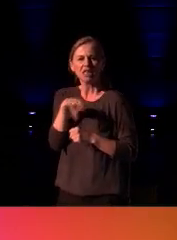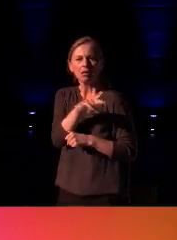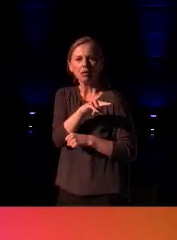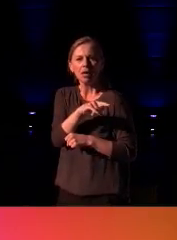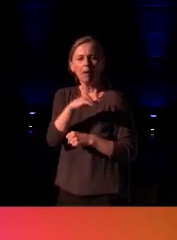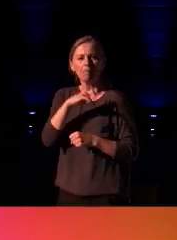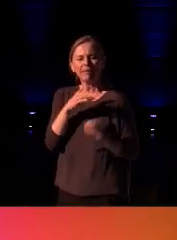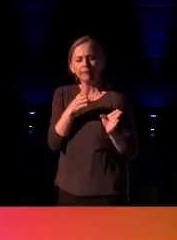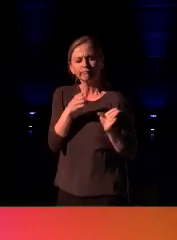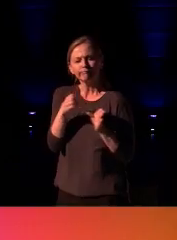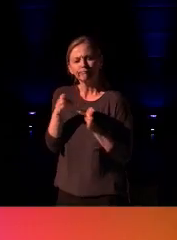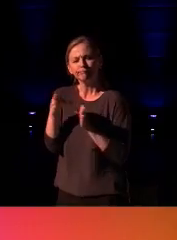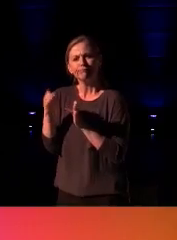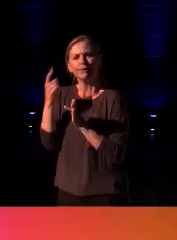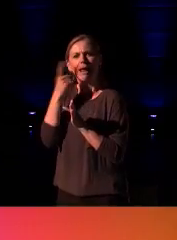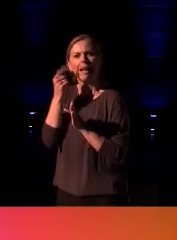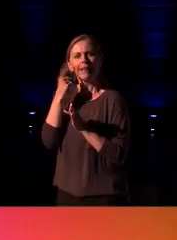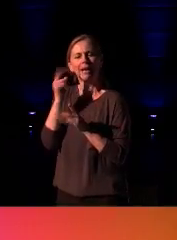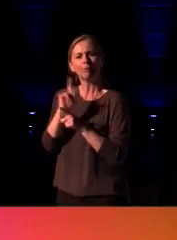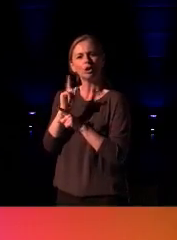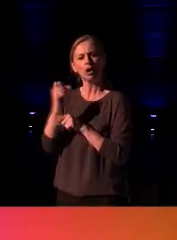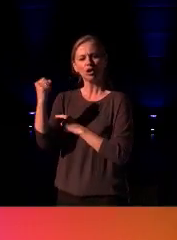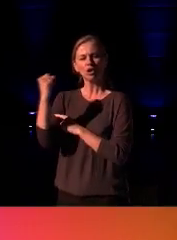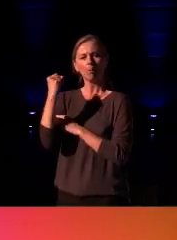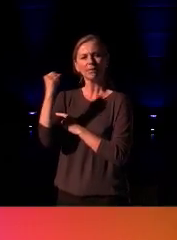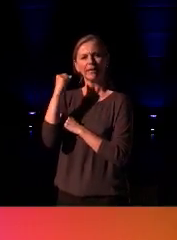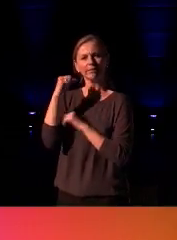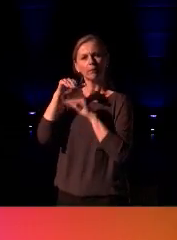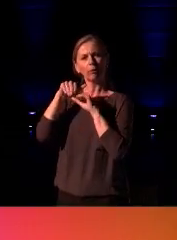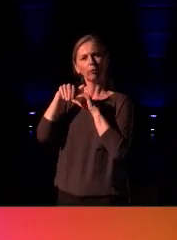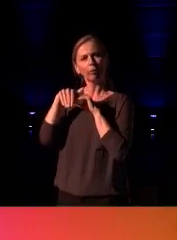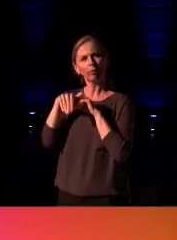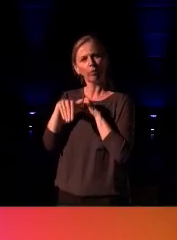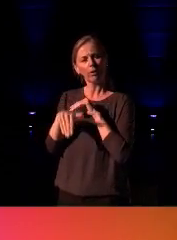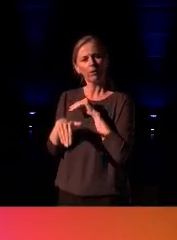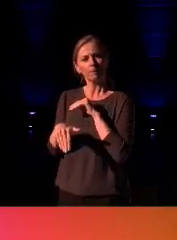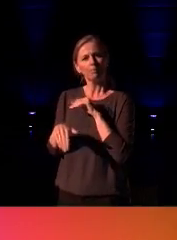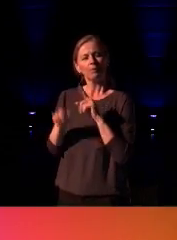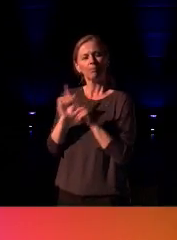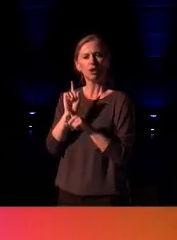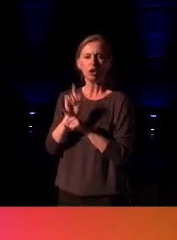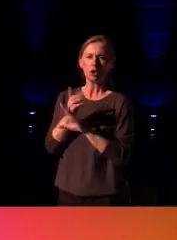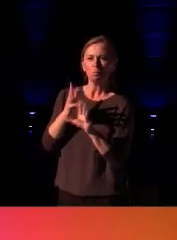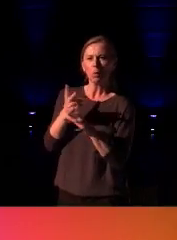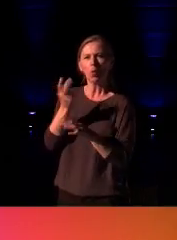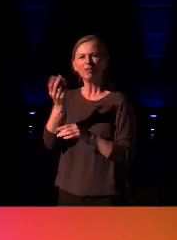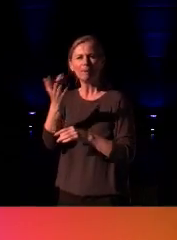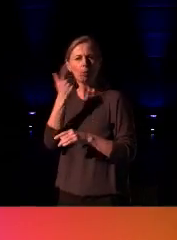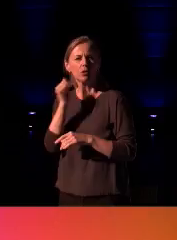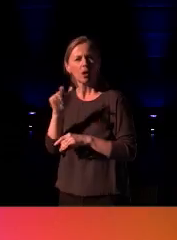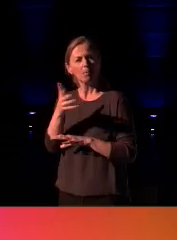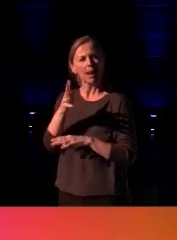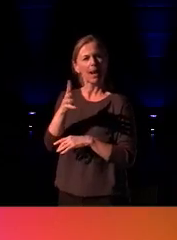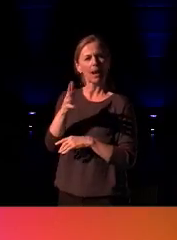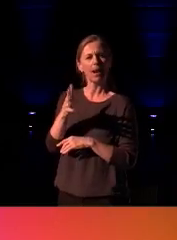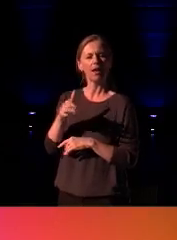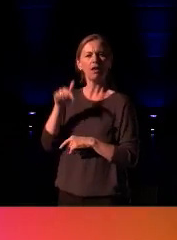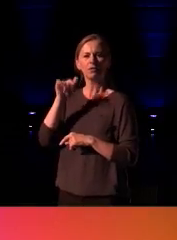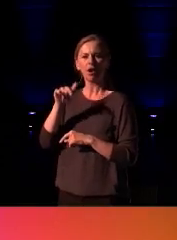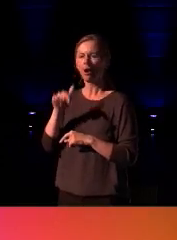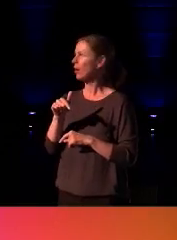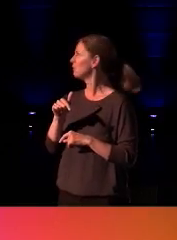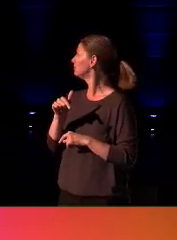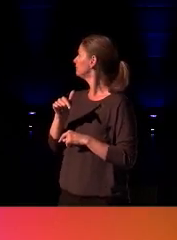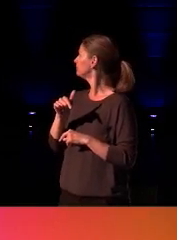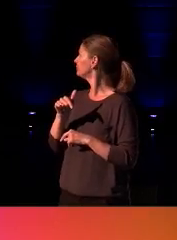Men når man blir eldre, så blir denne kapasiteten svekket, og man kan tenke seg ved 85 års alder, så man kanskje